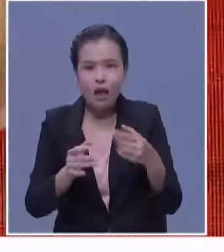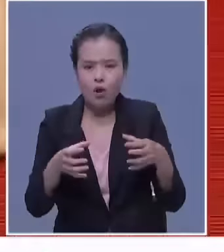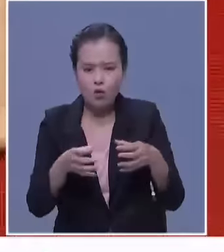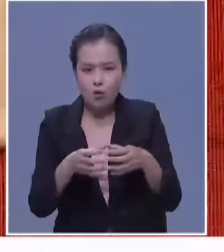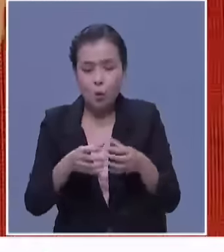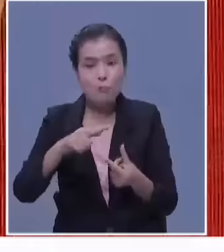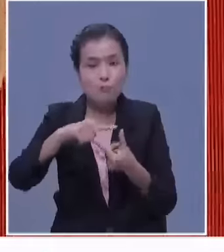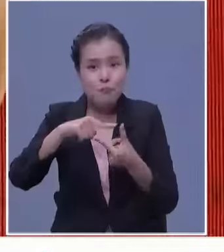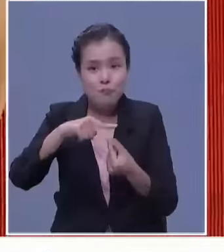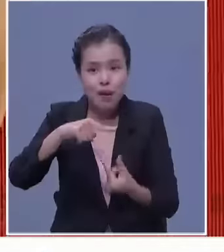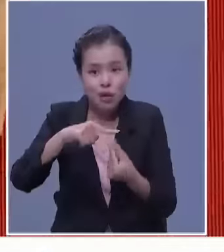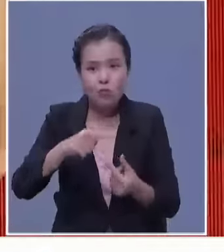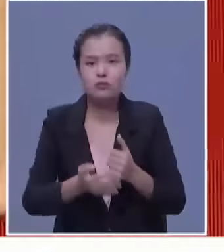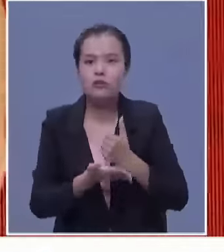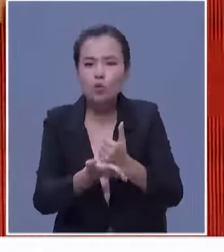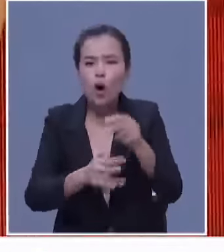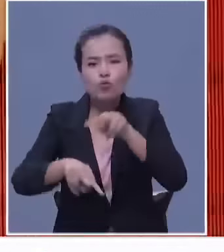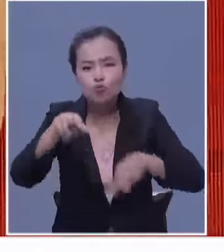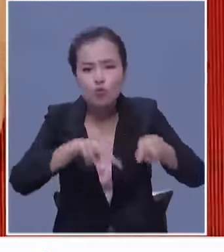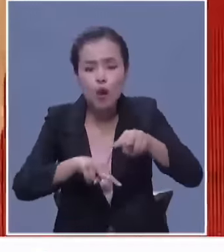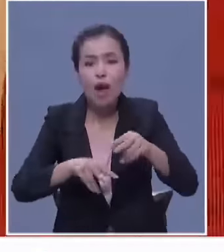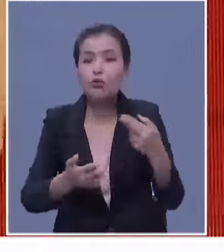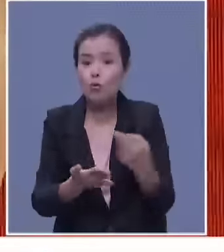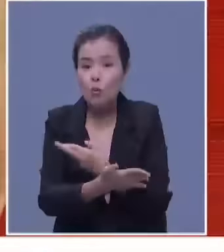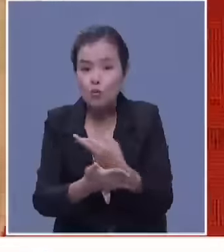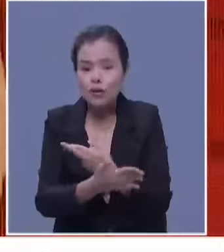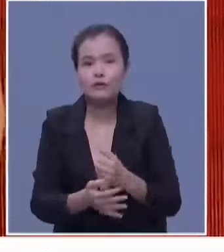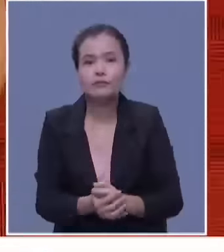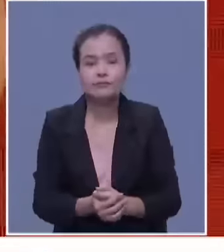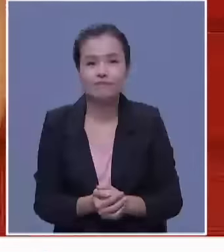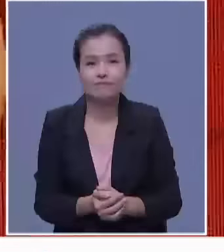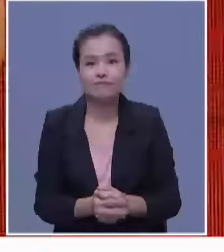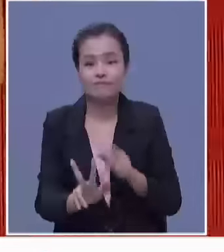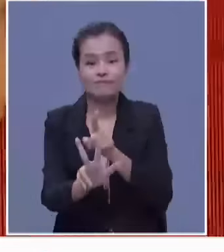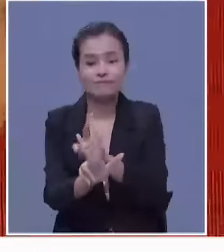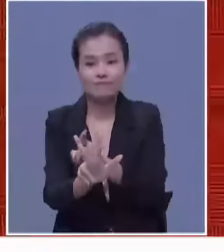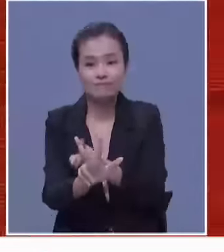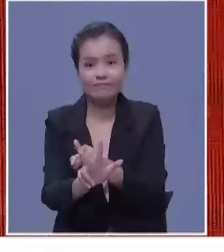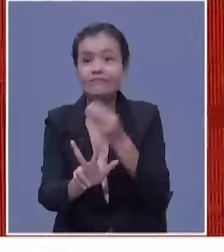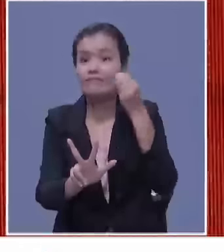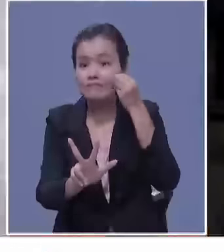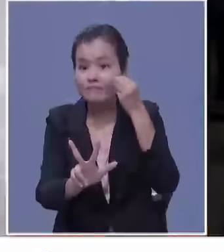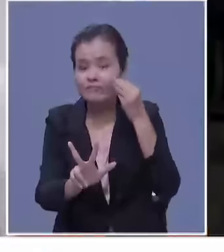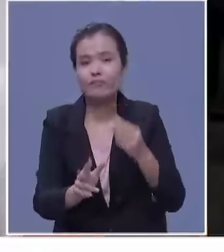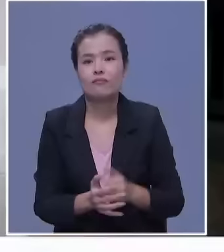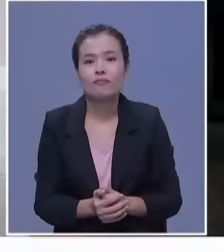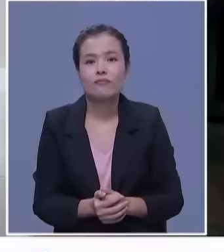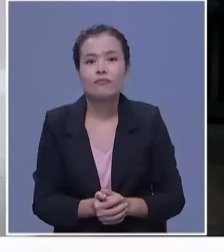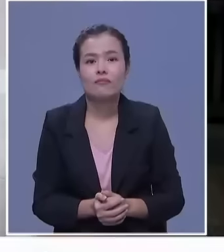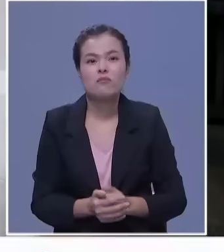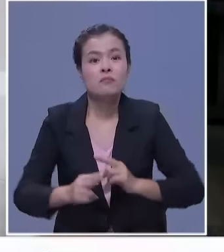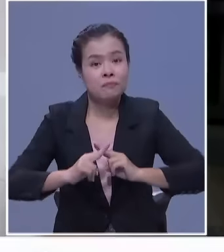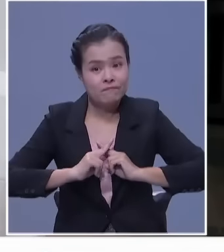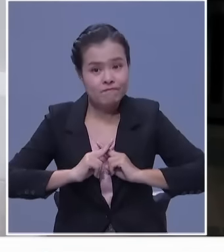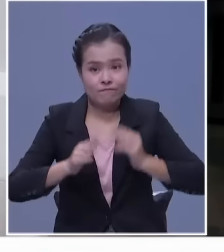ประชามาทำารับใชชาวชบุรีขณะที่อีกหนทคือทิมพิธานะครับก็บอกว่าตน